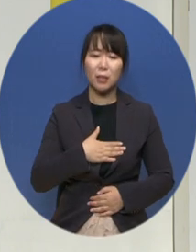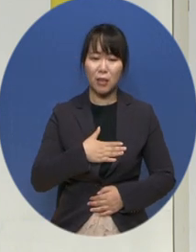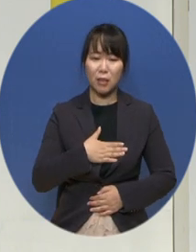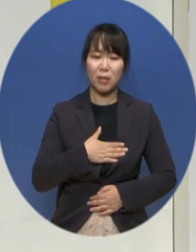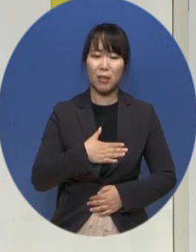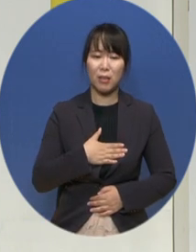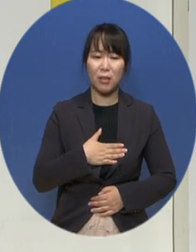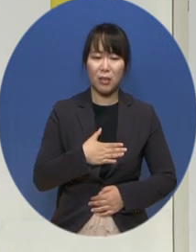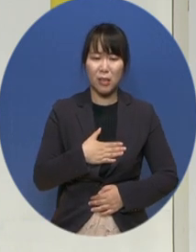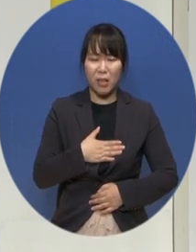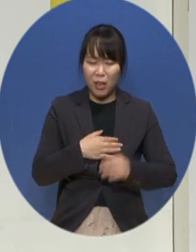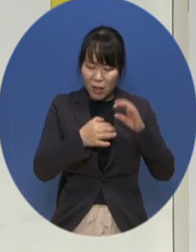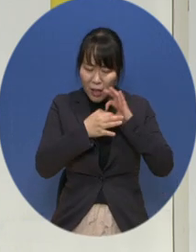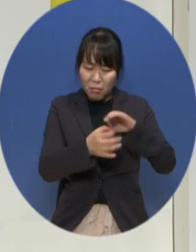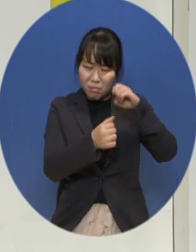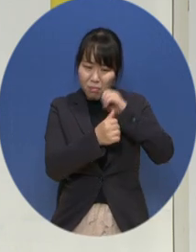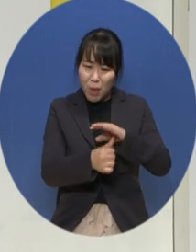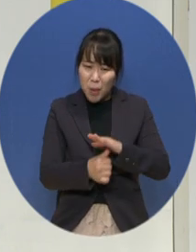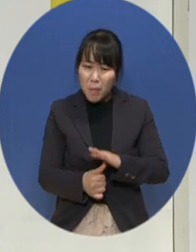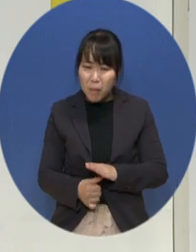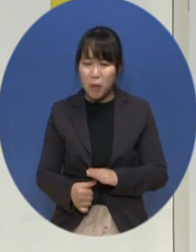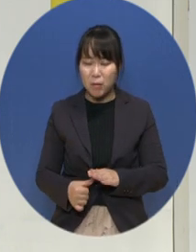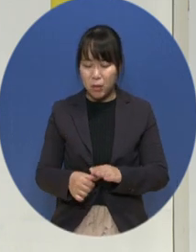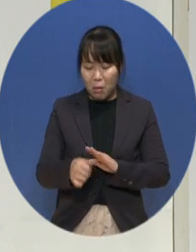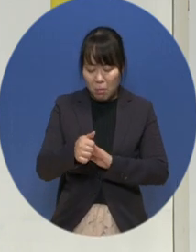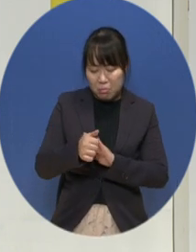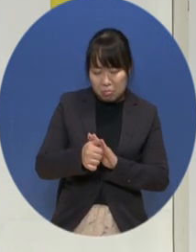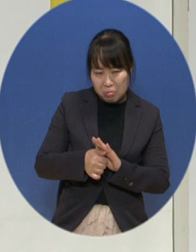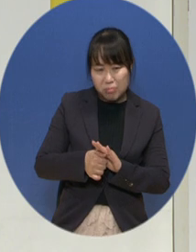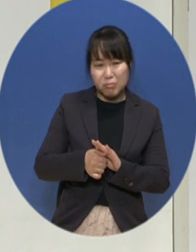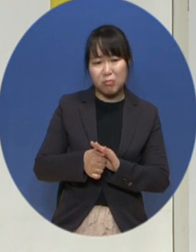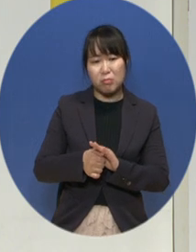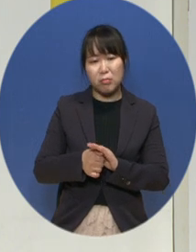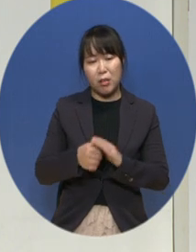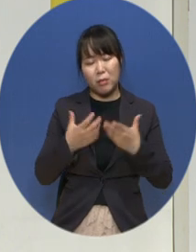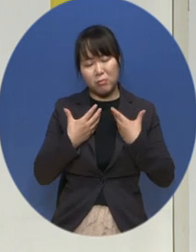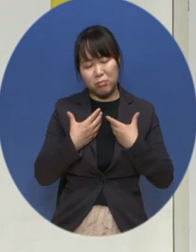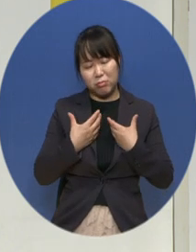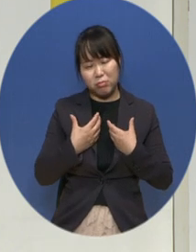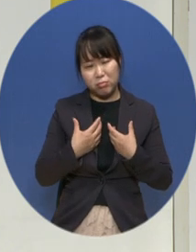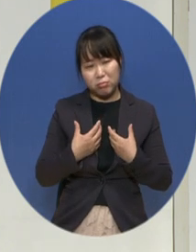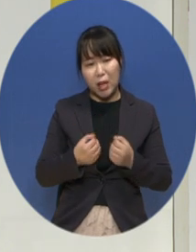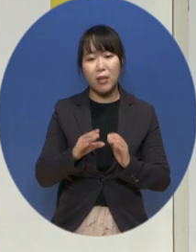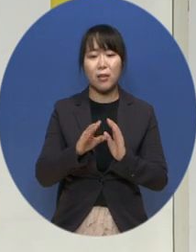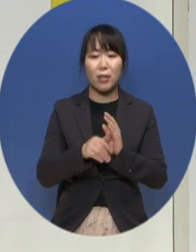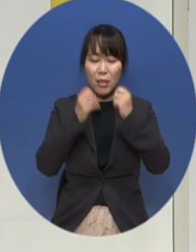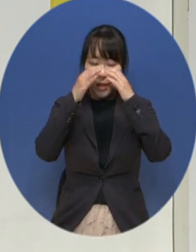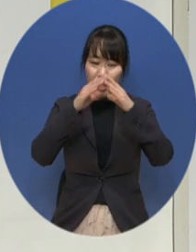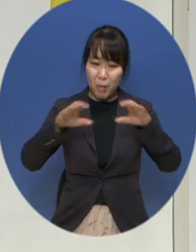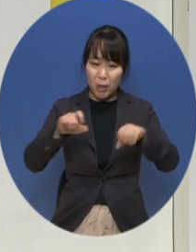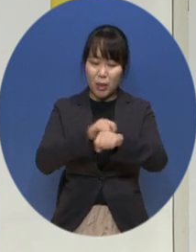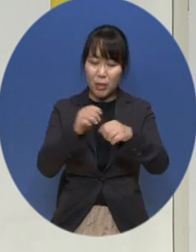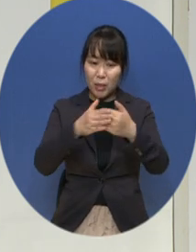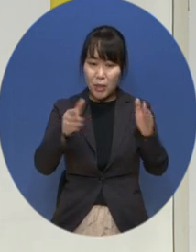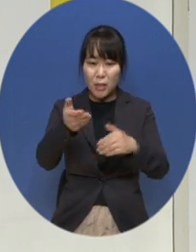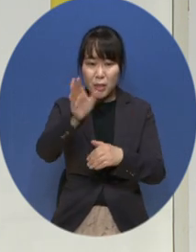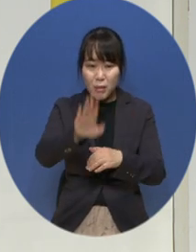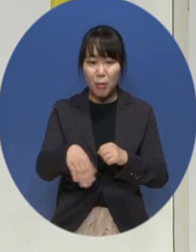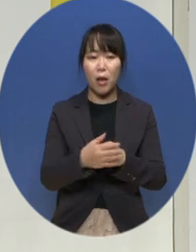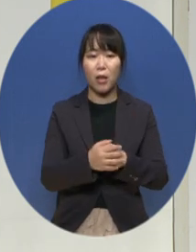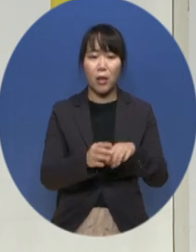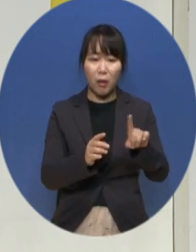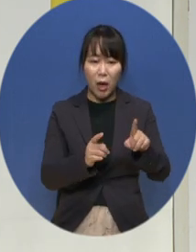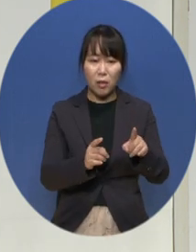손님 계속 또한 지구 의 소 침 하고 자작 느끼고 를 빼는 새마을호 특실 되지만 이거